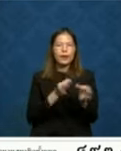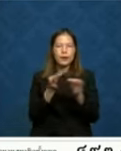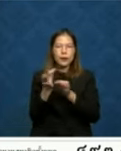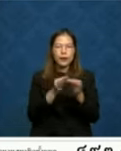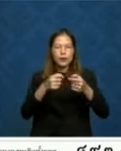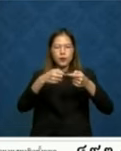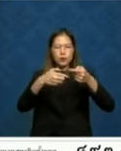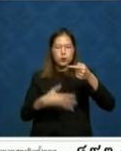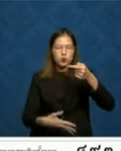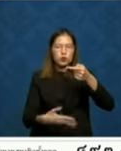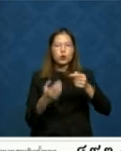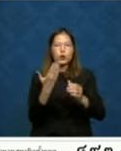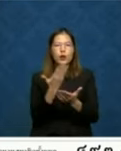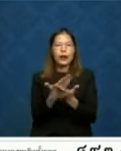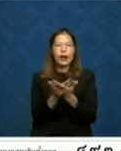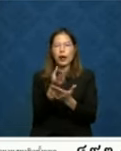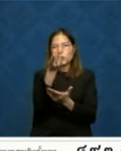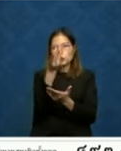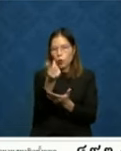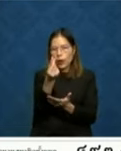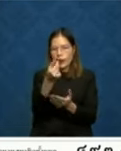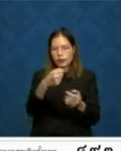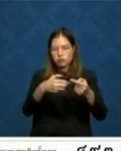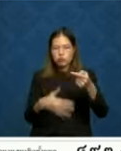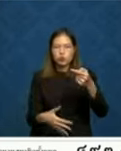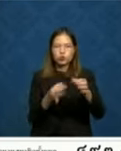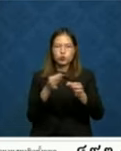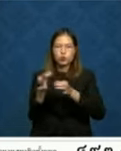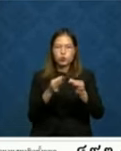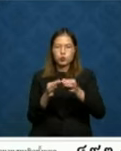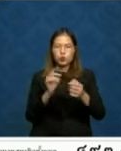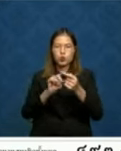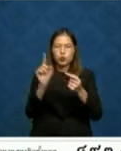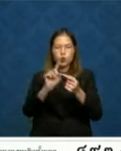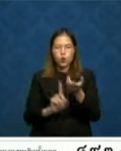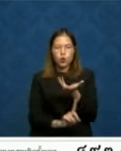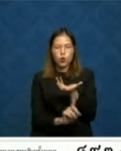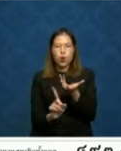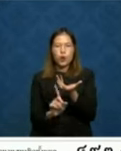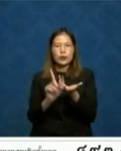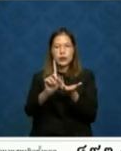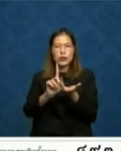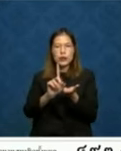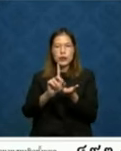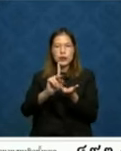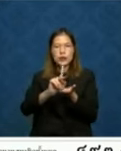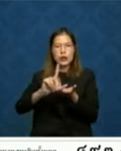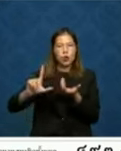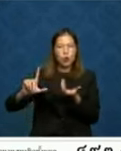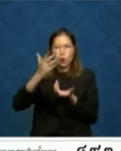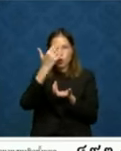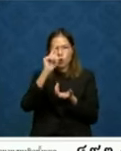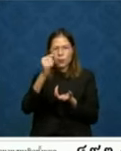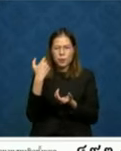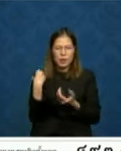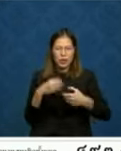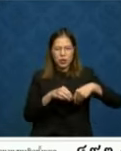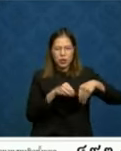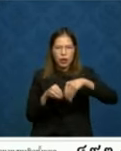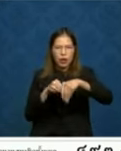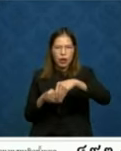เตอร์กีส 4.59 บาทนะคะต่อกิโลกรัมทำไมค่ะต้องให้พี่น้องชาวไร่ย